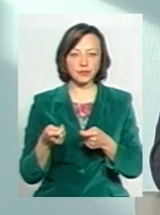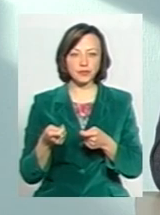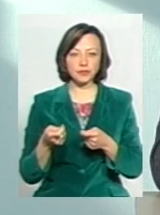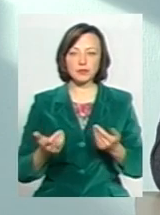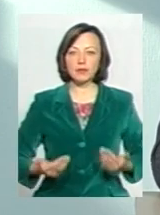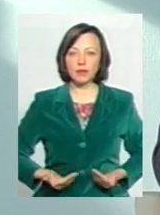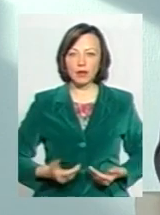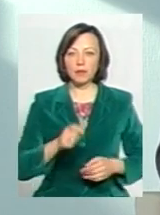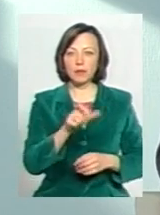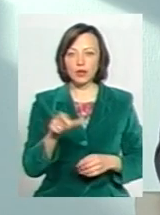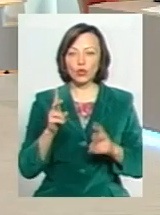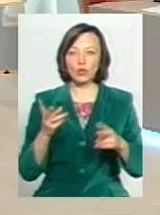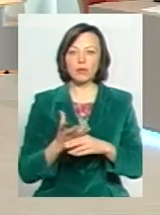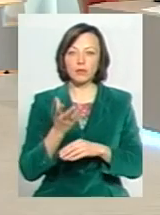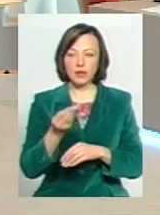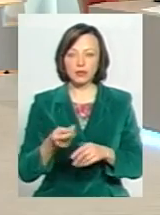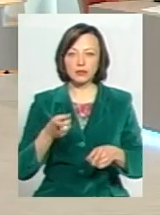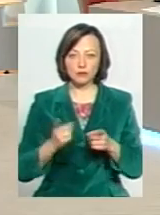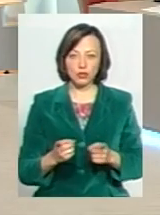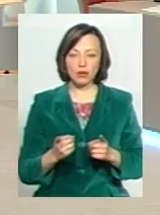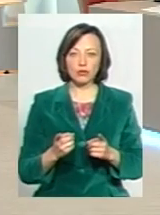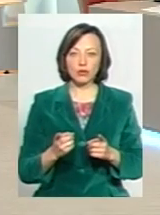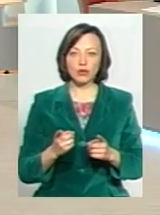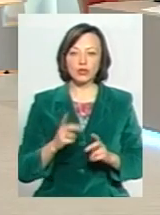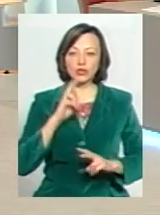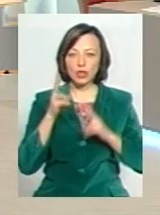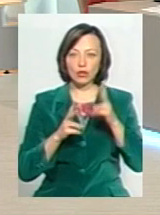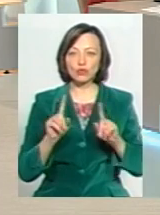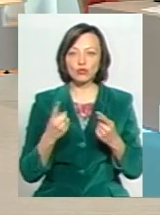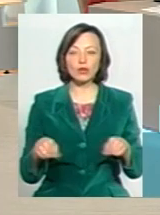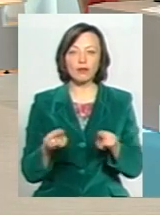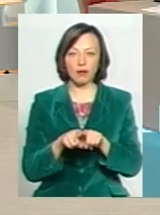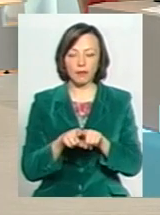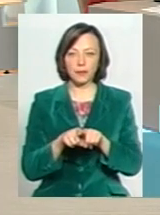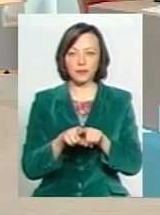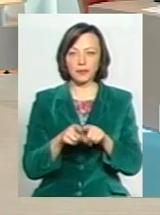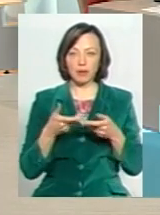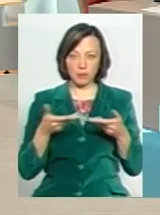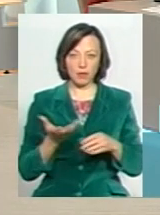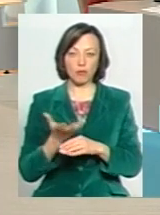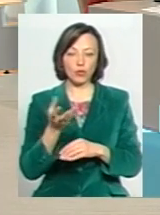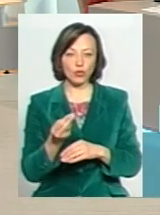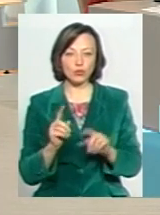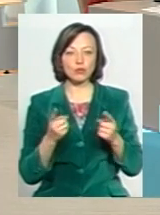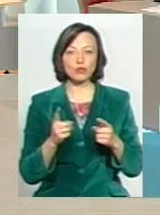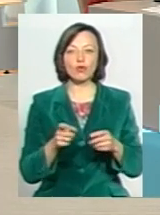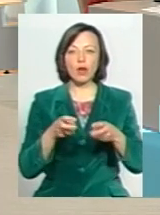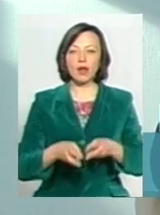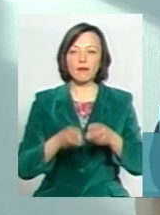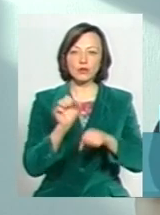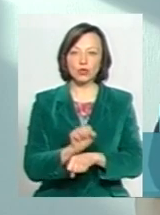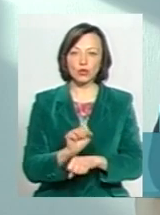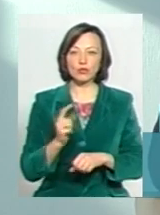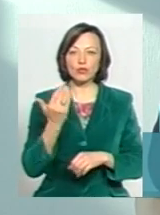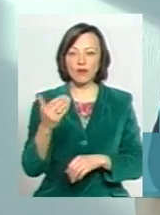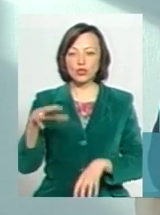Мешканці, ті, хто платить, ті, звичайно ж, жаліються. А чому так? Чому ми ж платимо, чому ліфт стоїть? Тому що